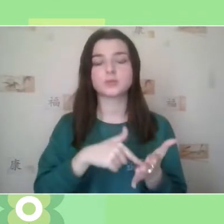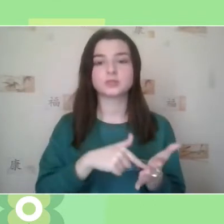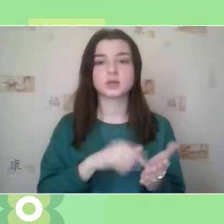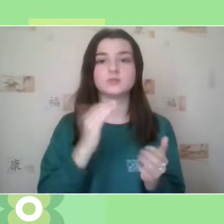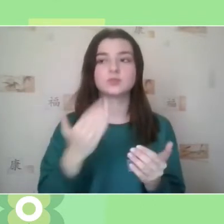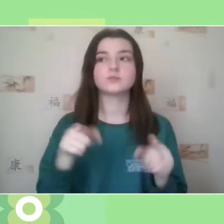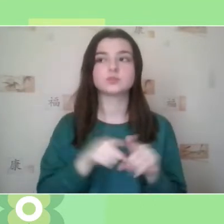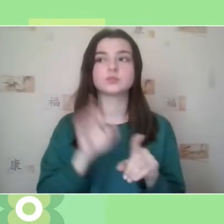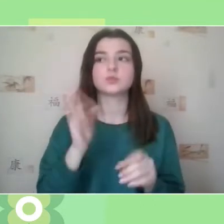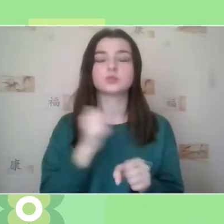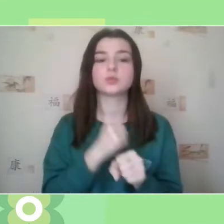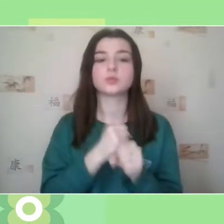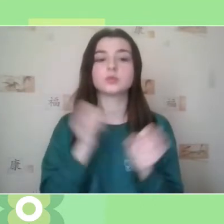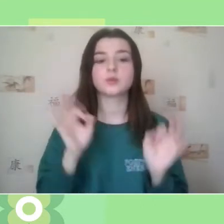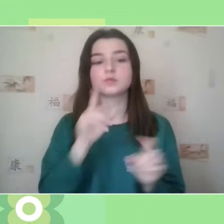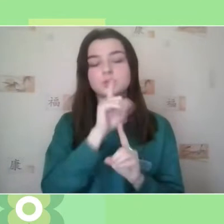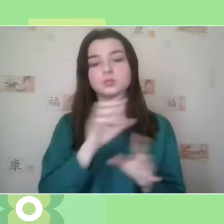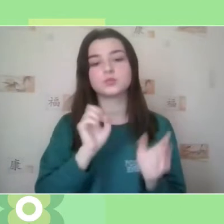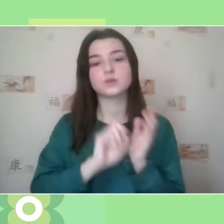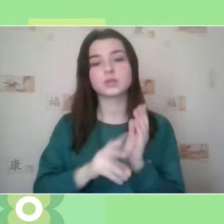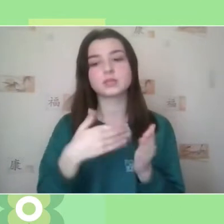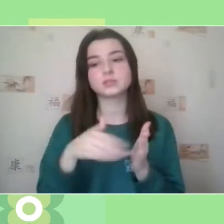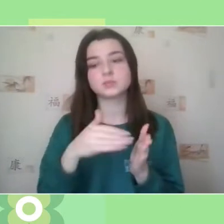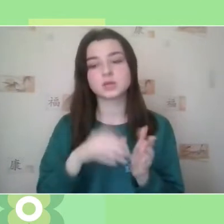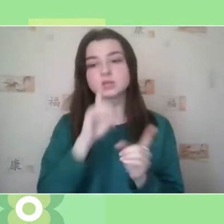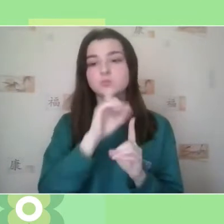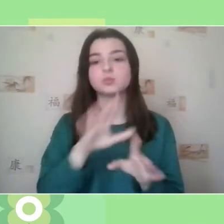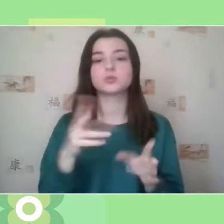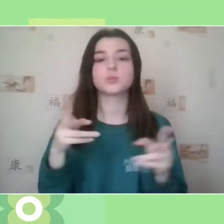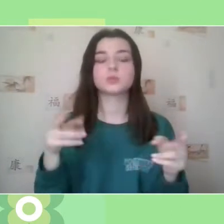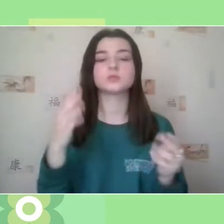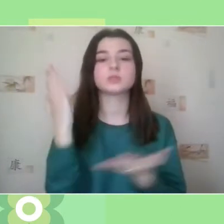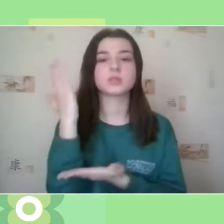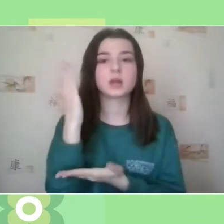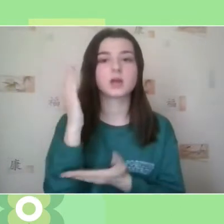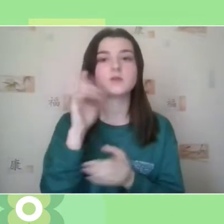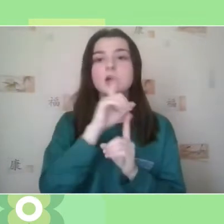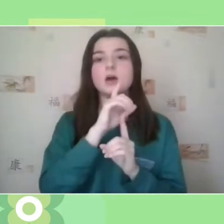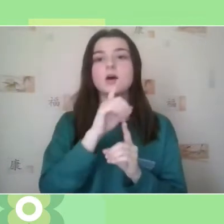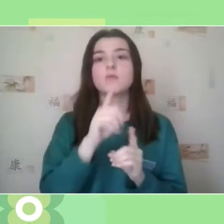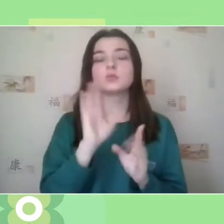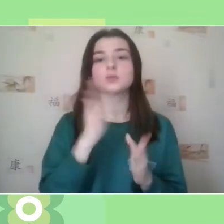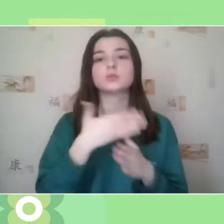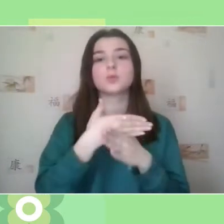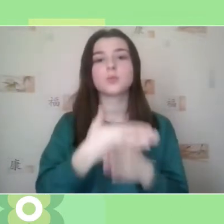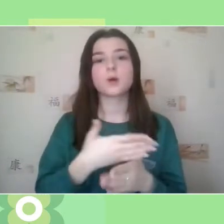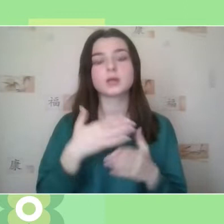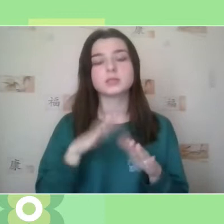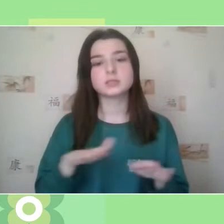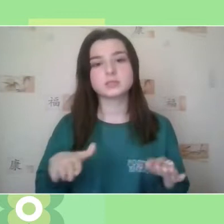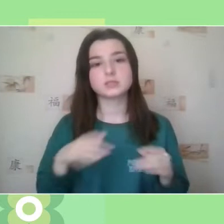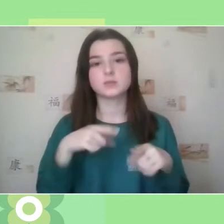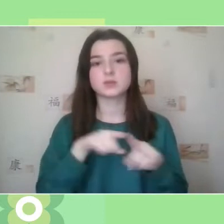робити правильно. Вони не будуть викидати сміття, вони не будуть обрізувати дерева, вони будуть, не знаю, там допомагати дітям і так